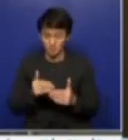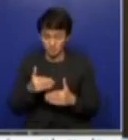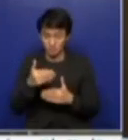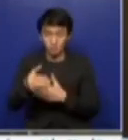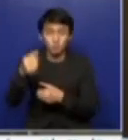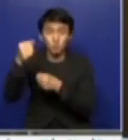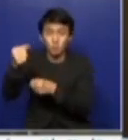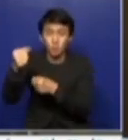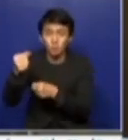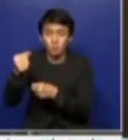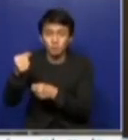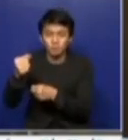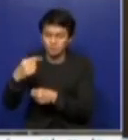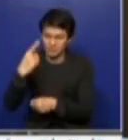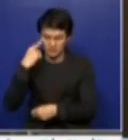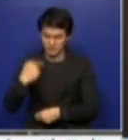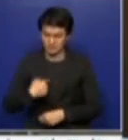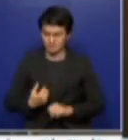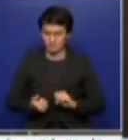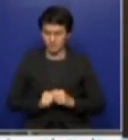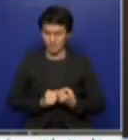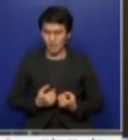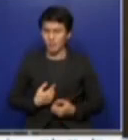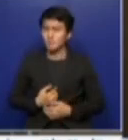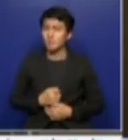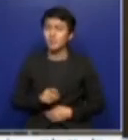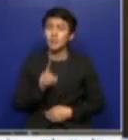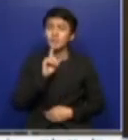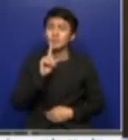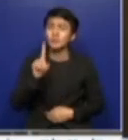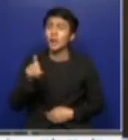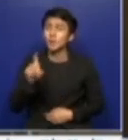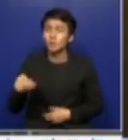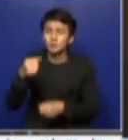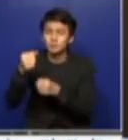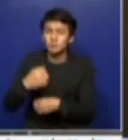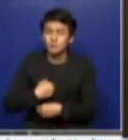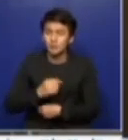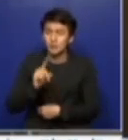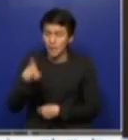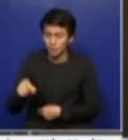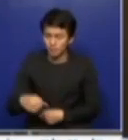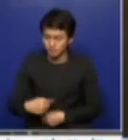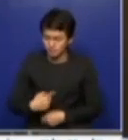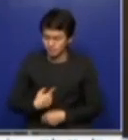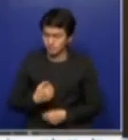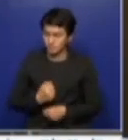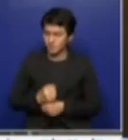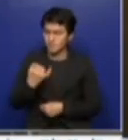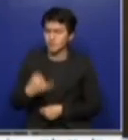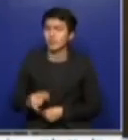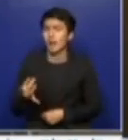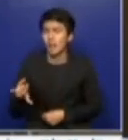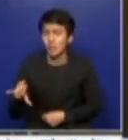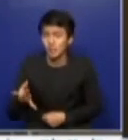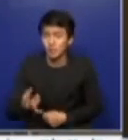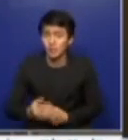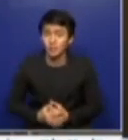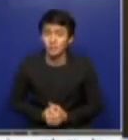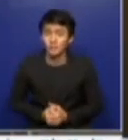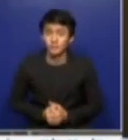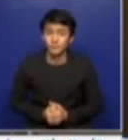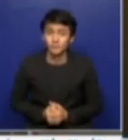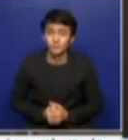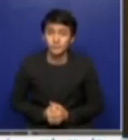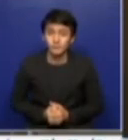มท่านยังถามกลับมายังผู้เรียกร้องว่าผมทำผิดอะไรในฐ